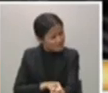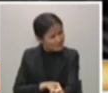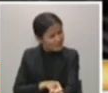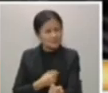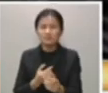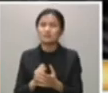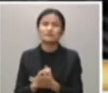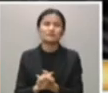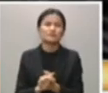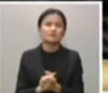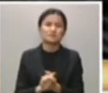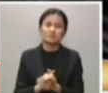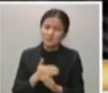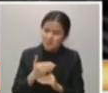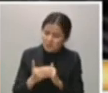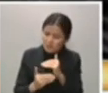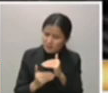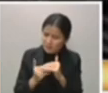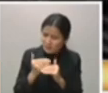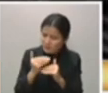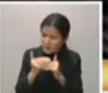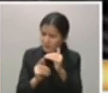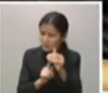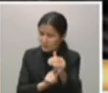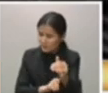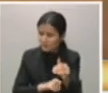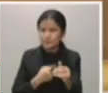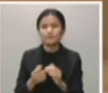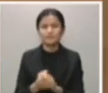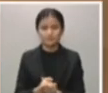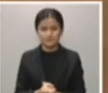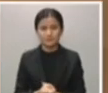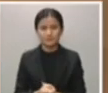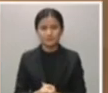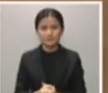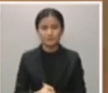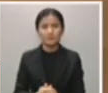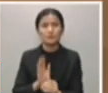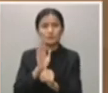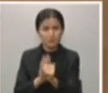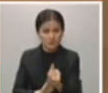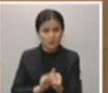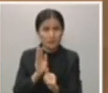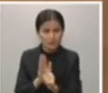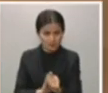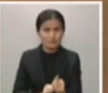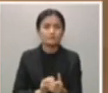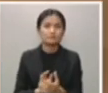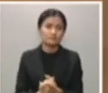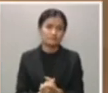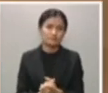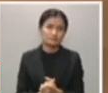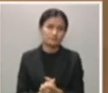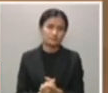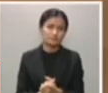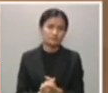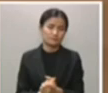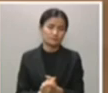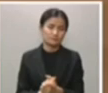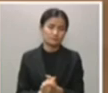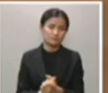ซึ่งเป็นเรื่องที่น่าสงสารอย่างยิ่งไตรมาสที่4ที่ผ่านมา